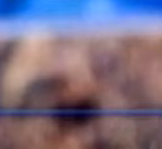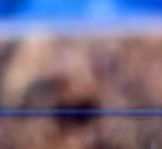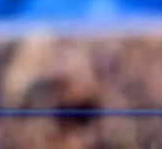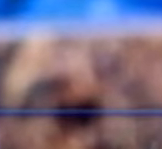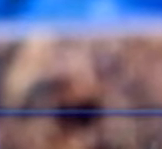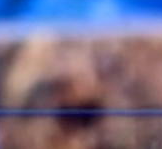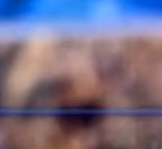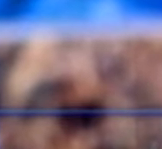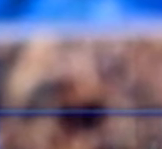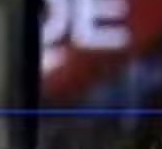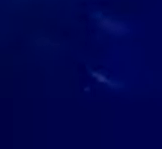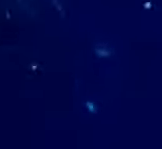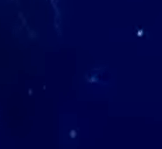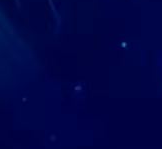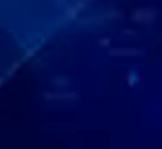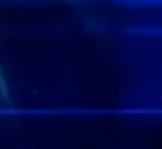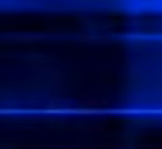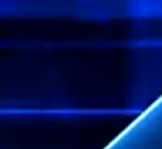kanyang arrest warrant.